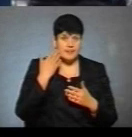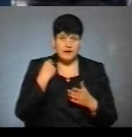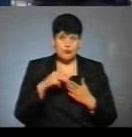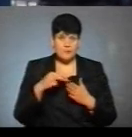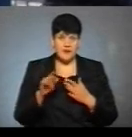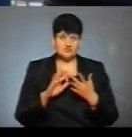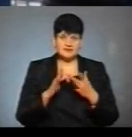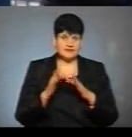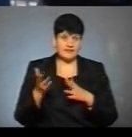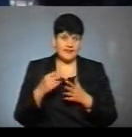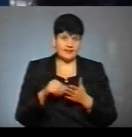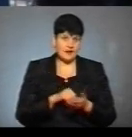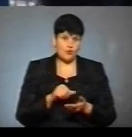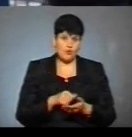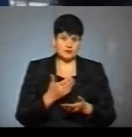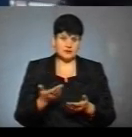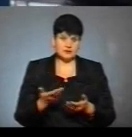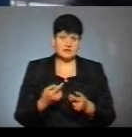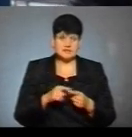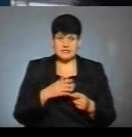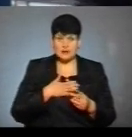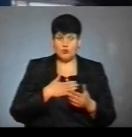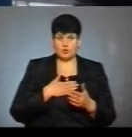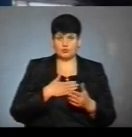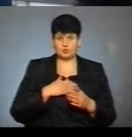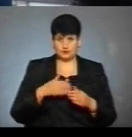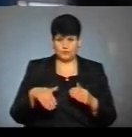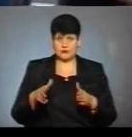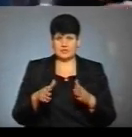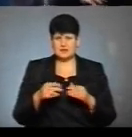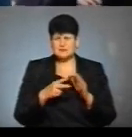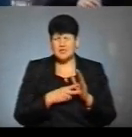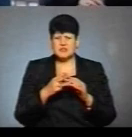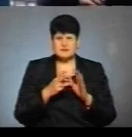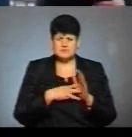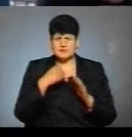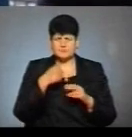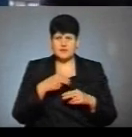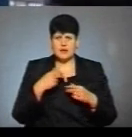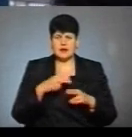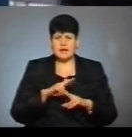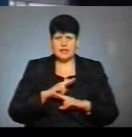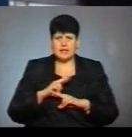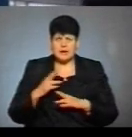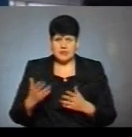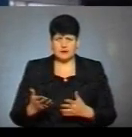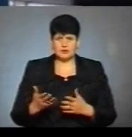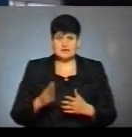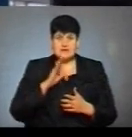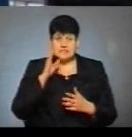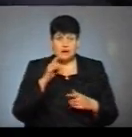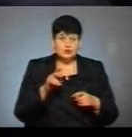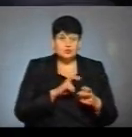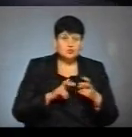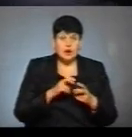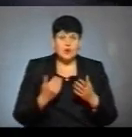через інтернет наркотики. Це відбувається в моєму дворі, де молоді хлопці по 18-20 років просто пропадають і гинуть. І зранку вже ганяють в пошуках